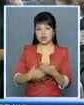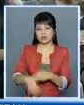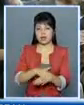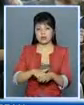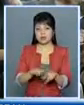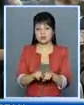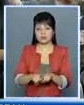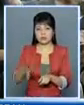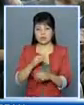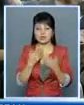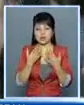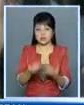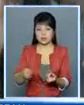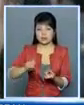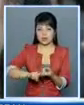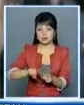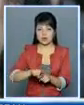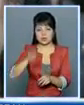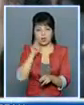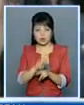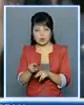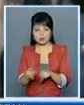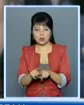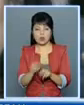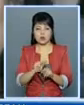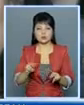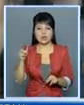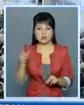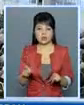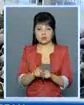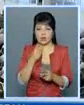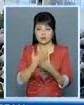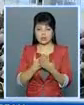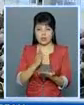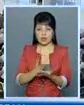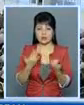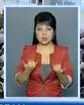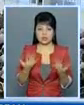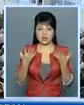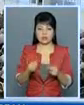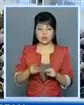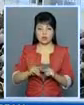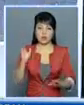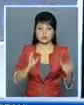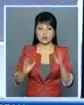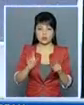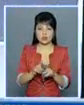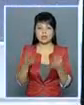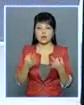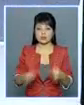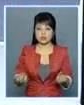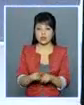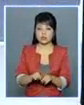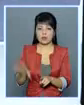халықаралық талаптарға сай келетін білім ошақтары мен білікті ұстаздар корпусы айқын дәлел. Қазіргі күні студенттердің басым бөлігі тәуелсіздіктің